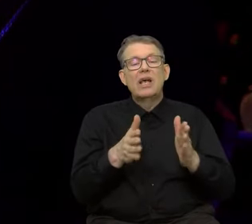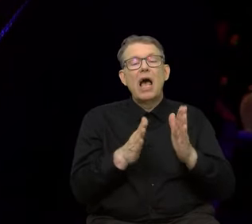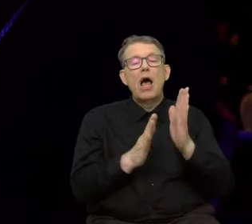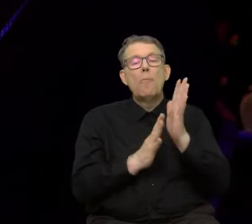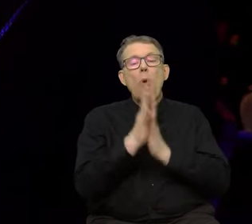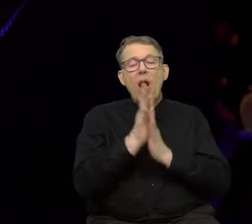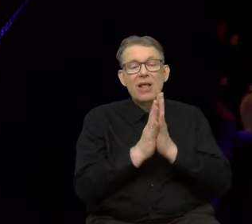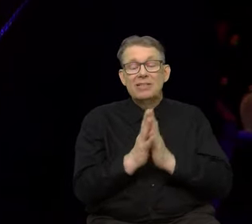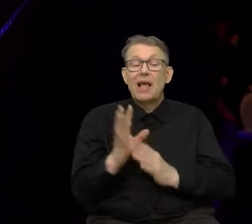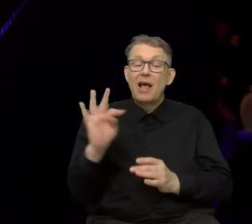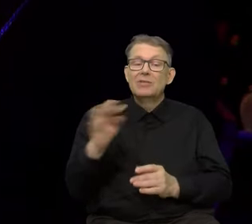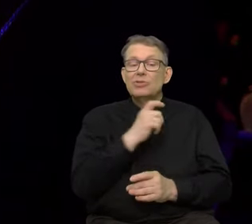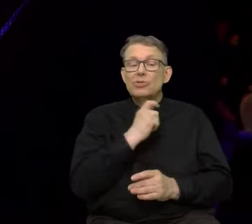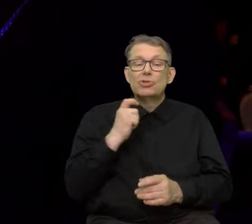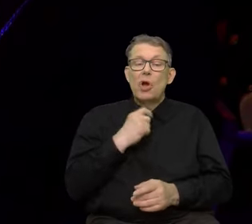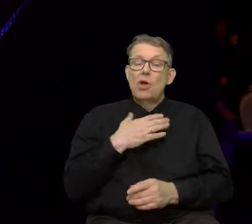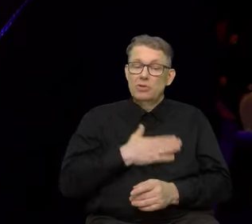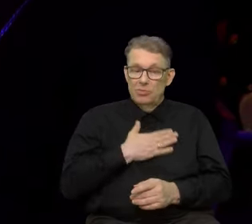I chodziłyśmy.